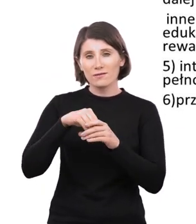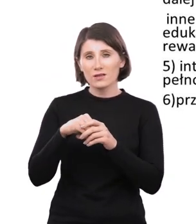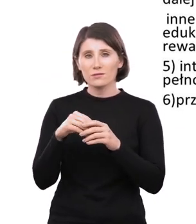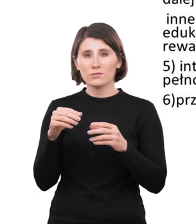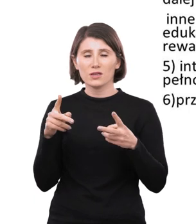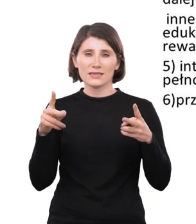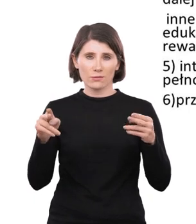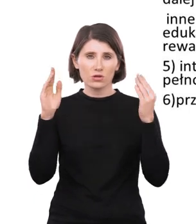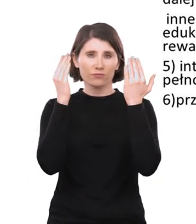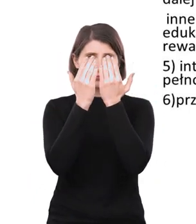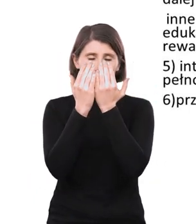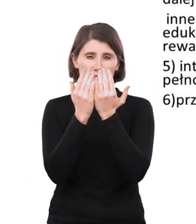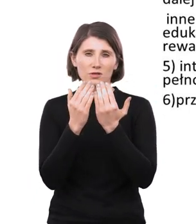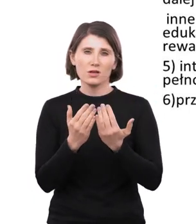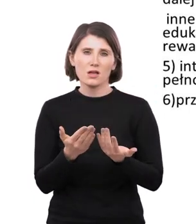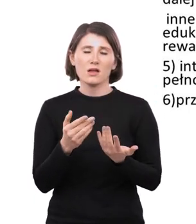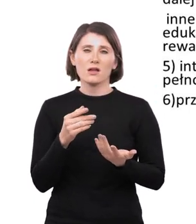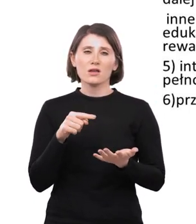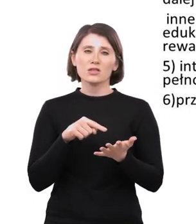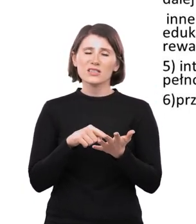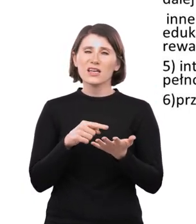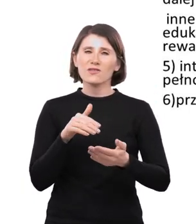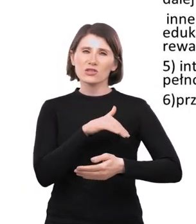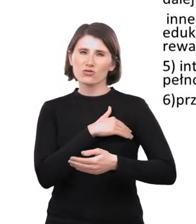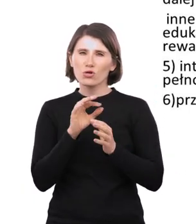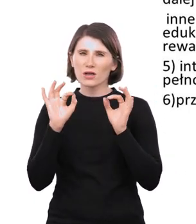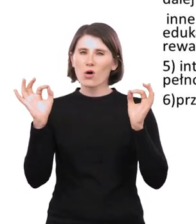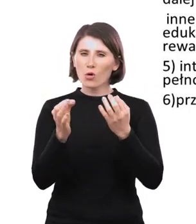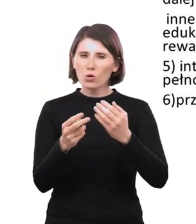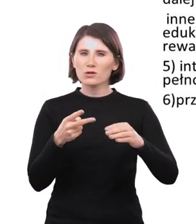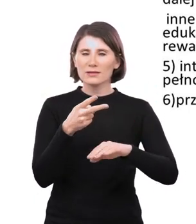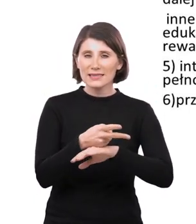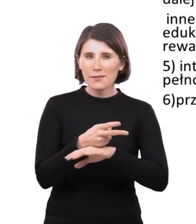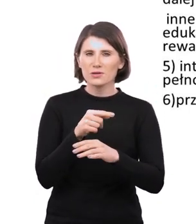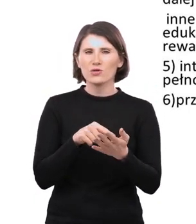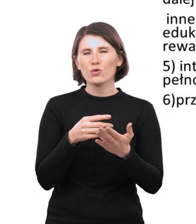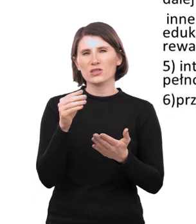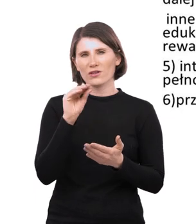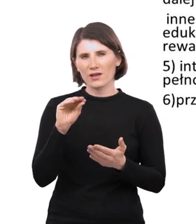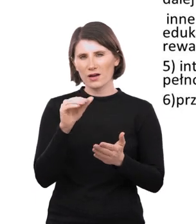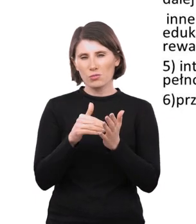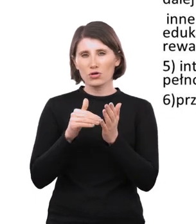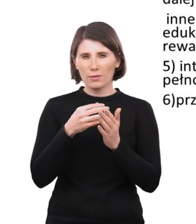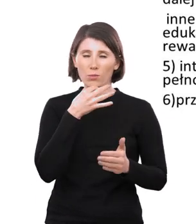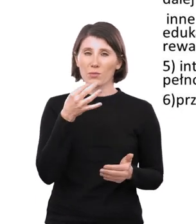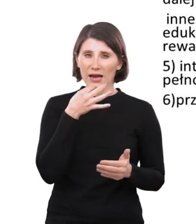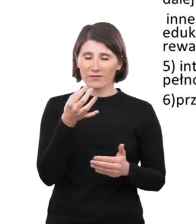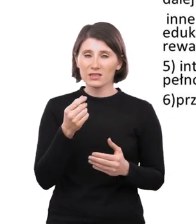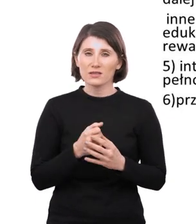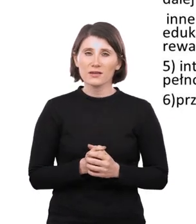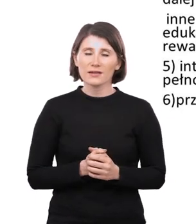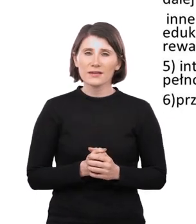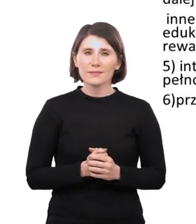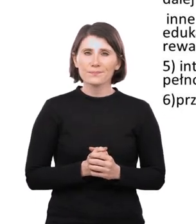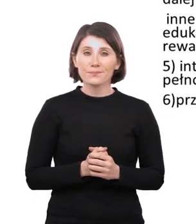przypadku właśnie szkół ogólnodostępnych tutaj jest jeszcze bardzo wiele do zrobienia. Ale też przygotować